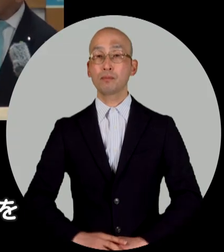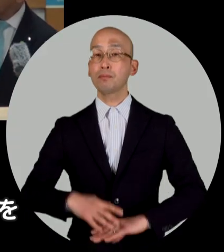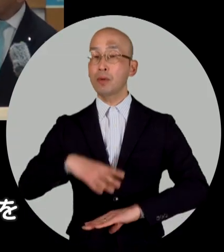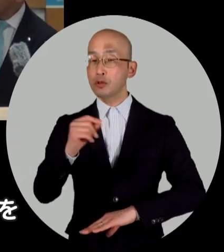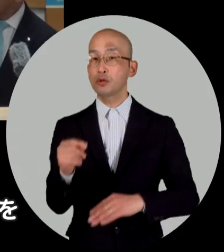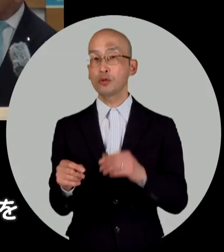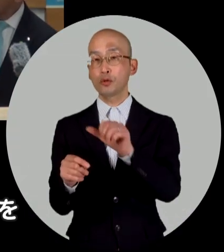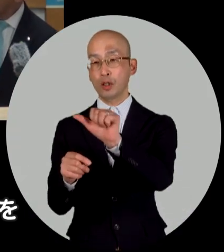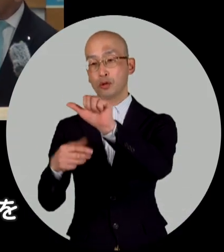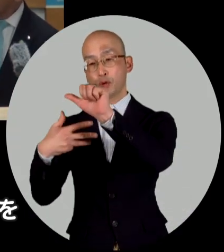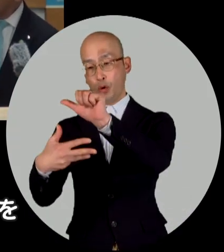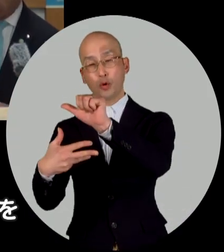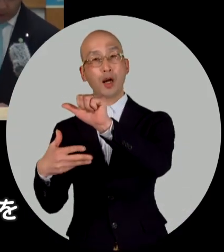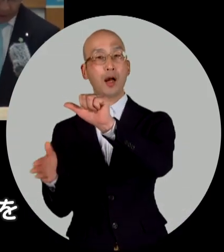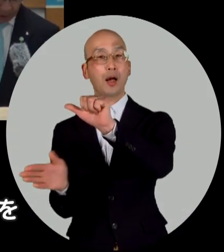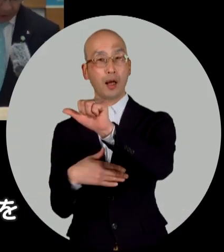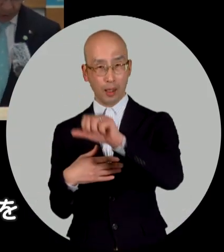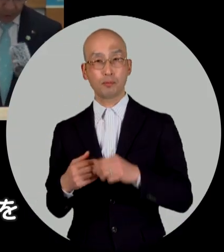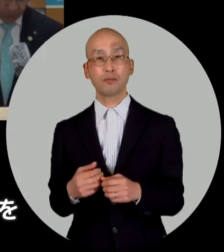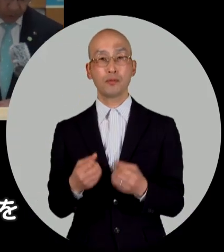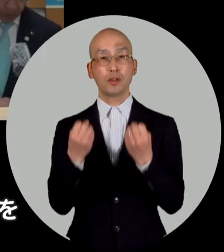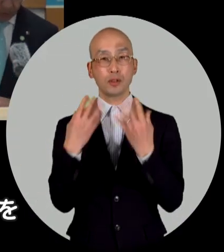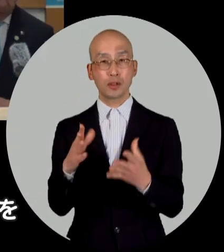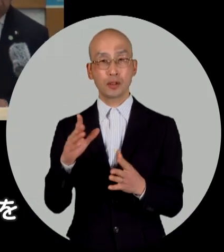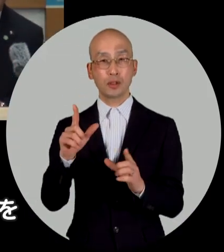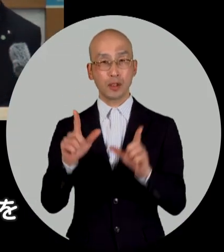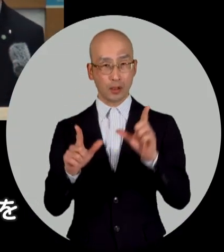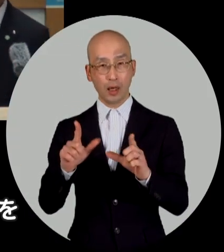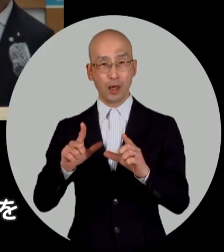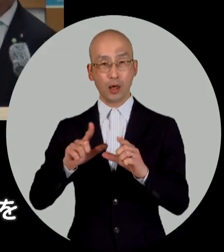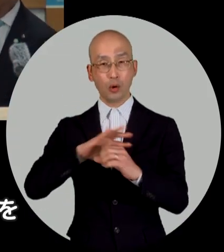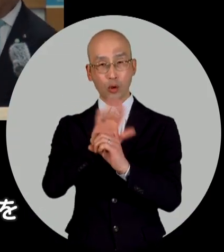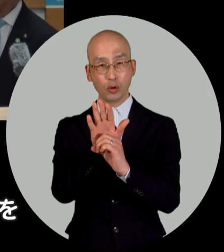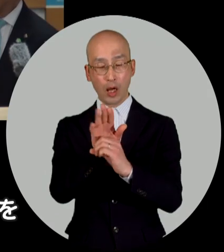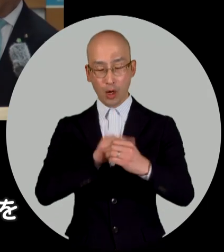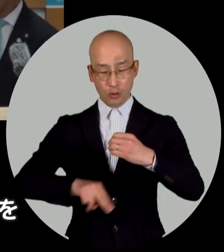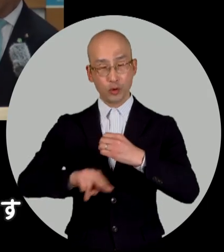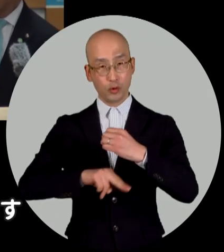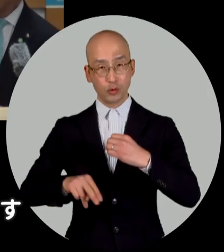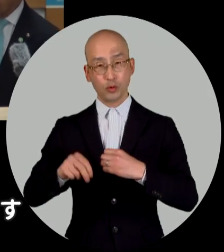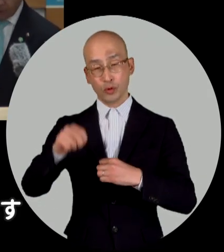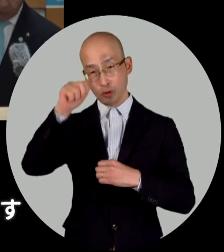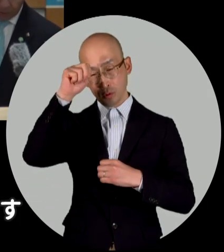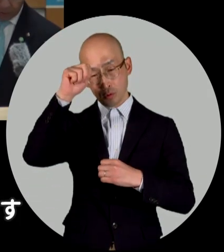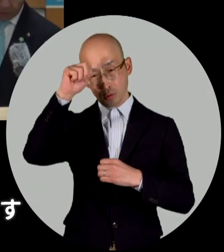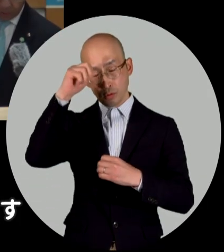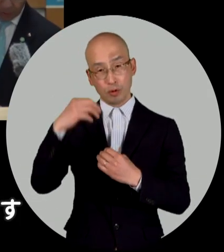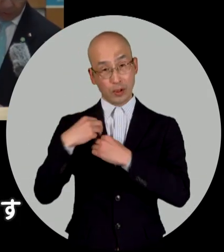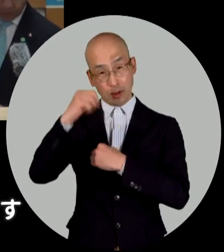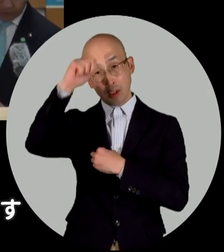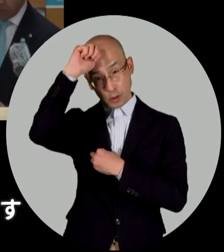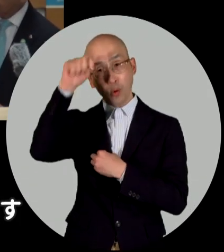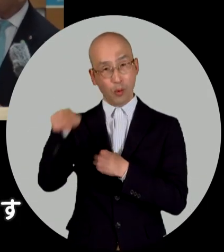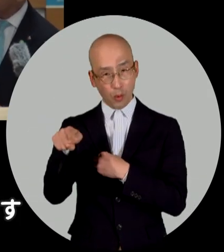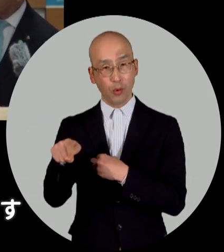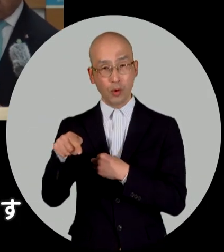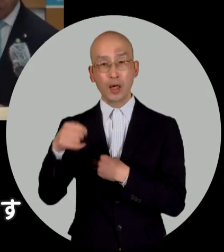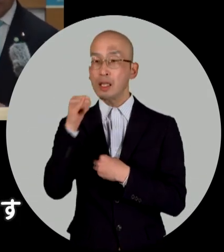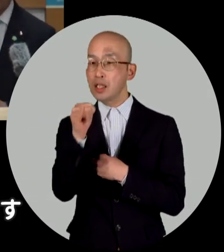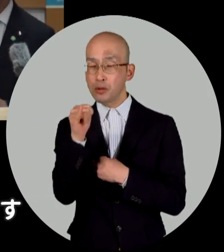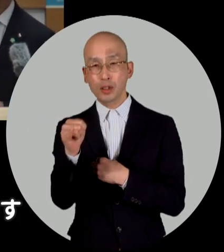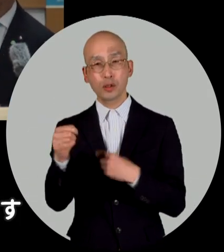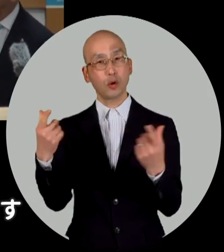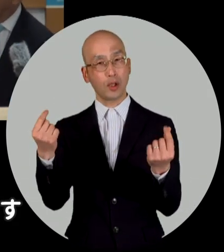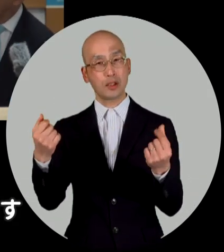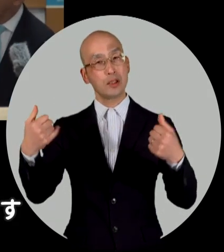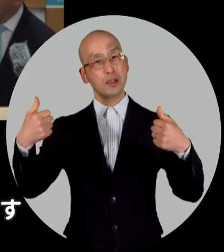5月の8日から新型コロナウイルス感染症を季節インフルエンザと同等の5類に見